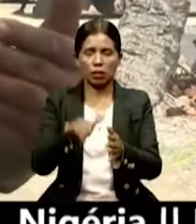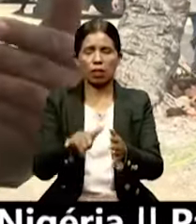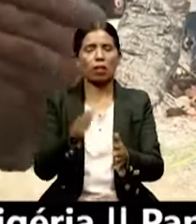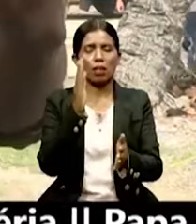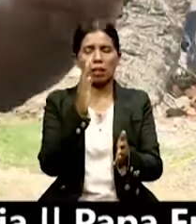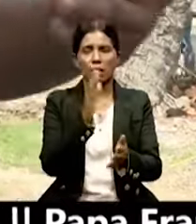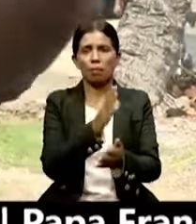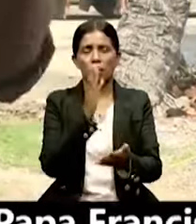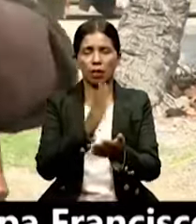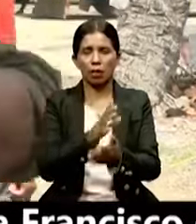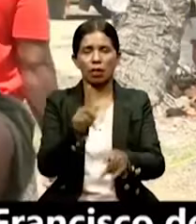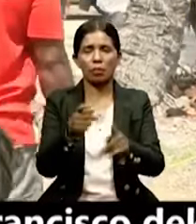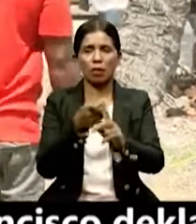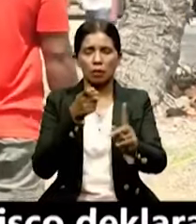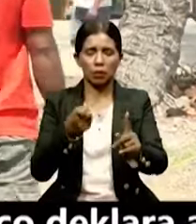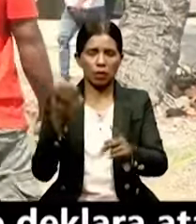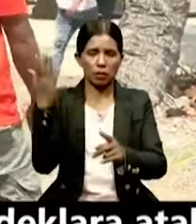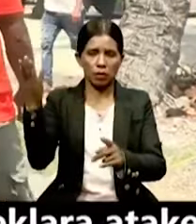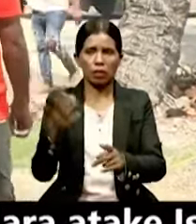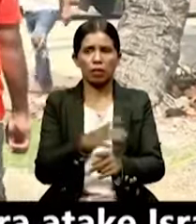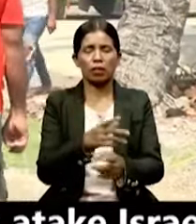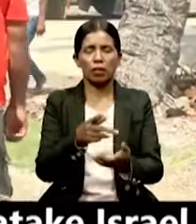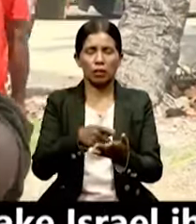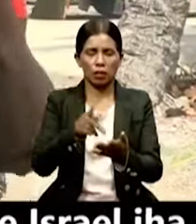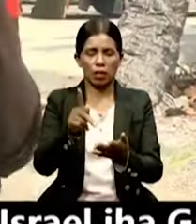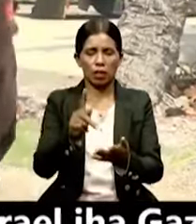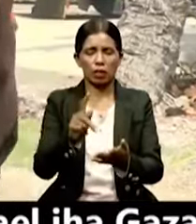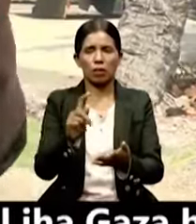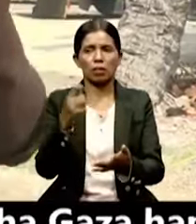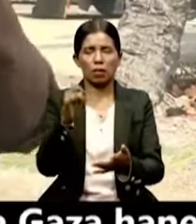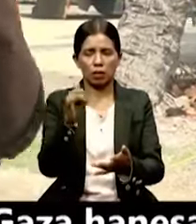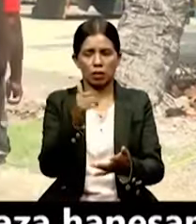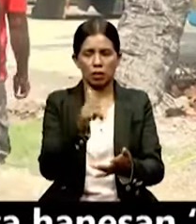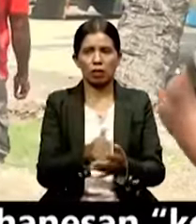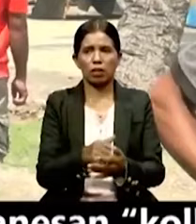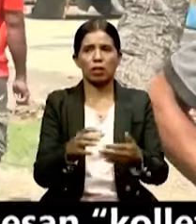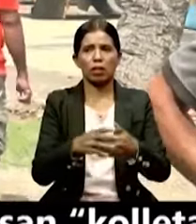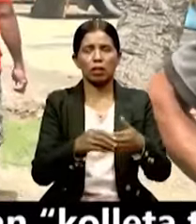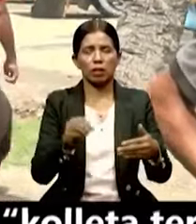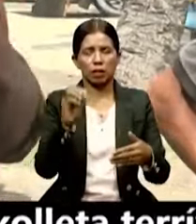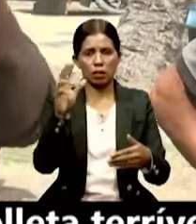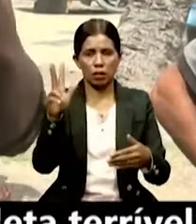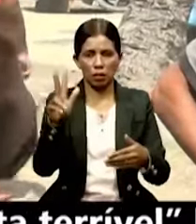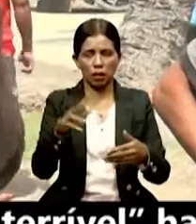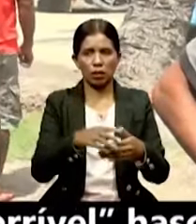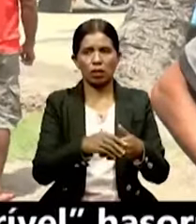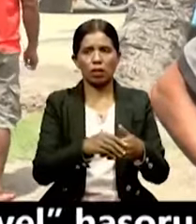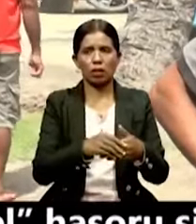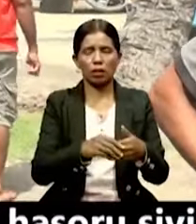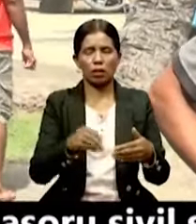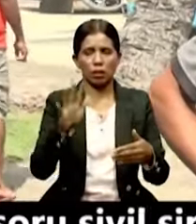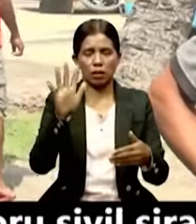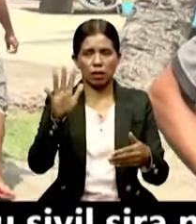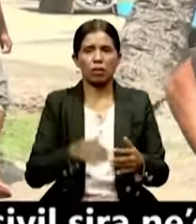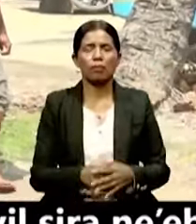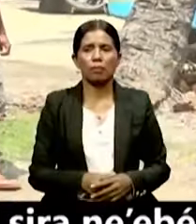Tamba sirau se ne ba mai mos alu ka taksi. Ne kan 3 dolares o 15 dolares. 5 dolares.